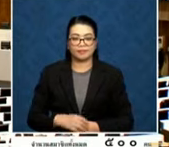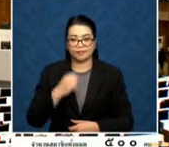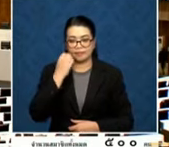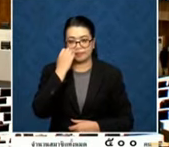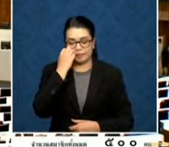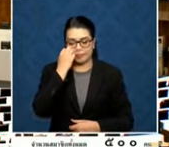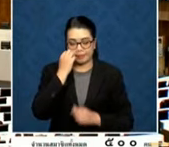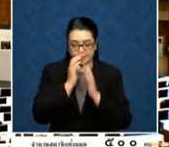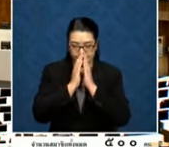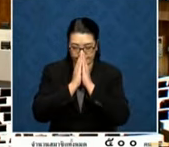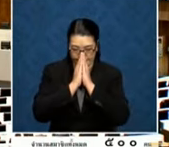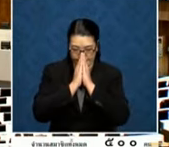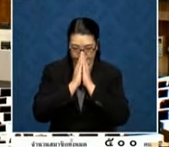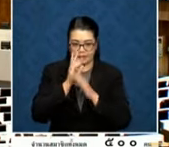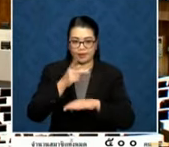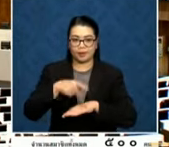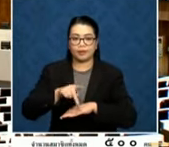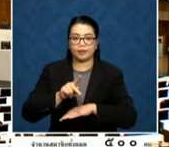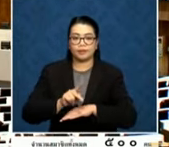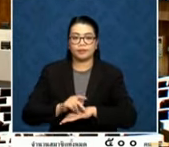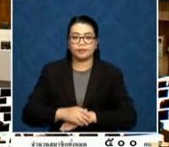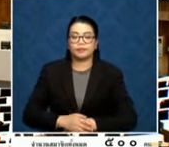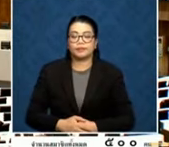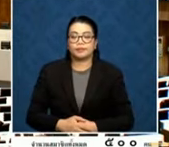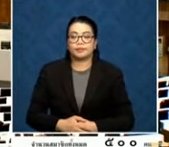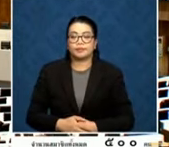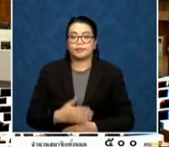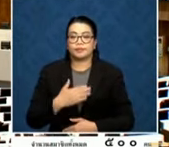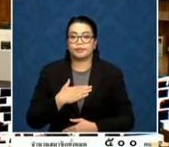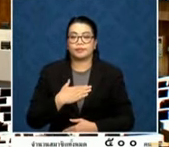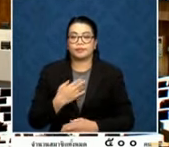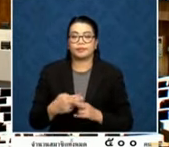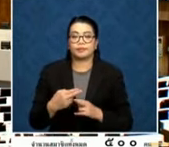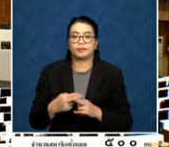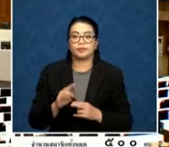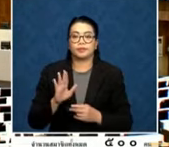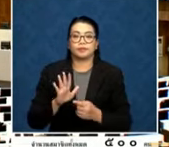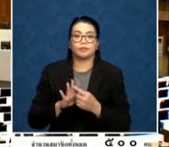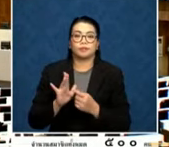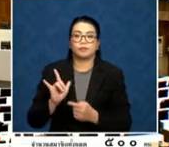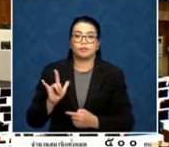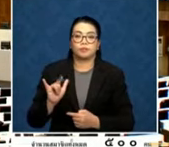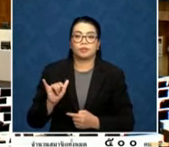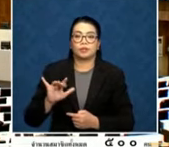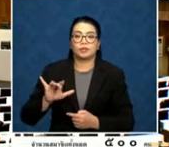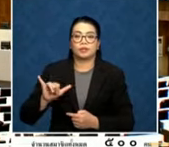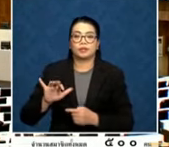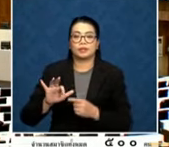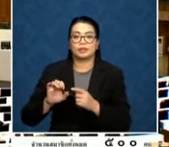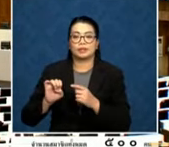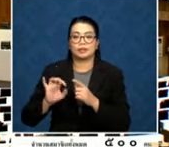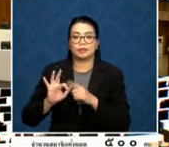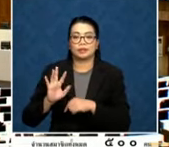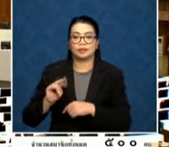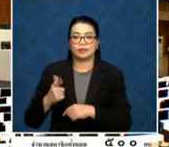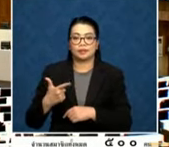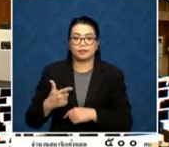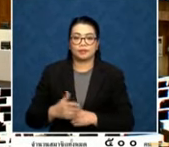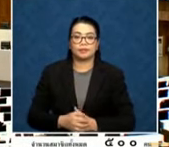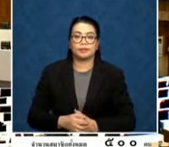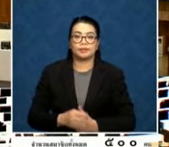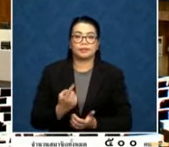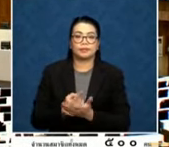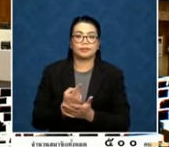เรียนท่านประธานสภาที่เคารพดิฉันบุญยิ่งนิติกาญจนาสมาชิกสภาผู้แทน